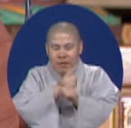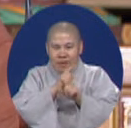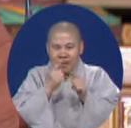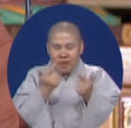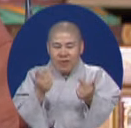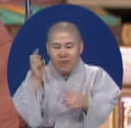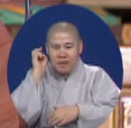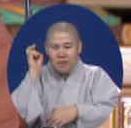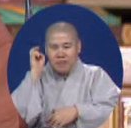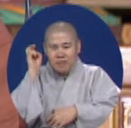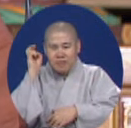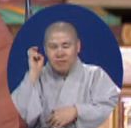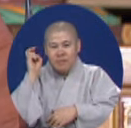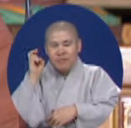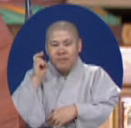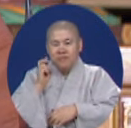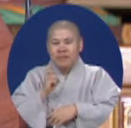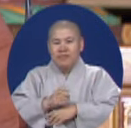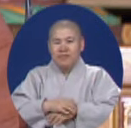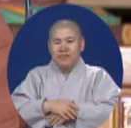않았을까?